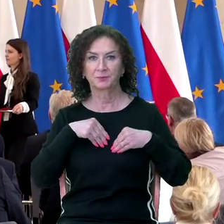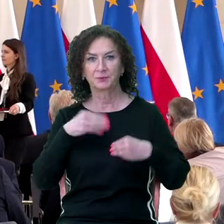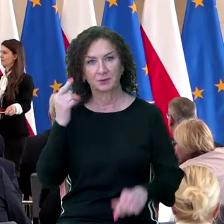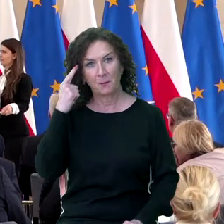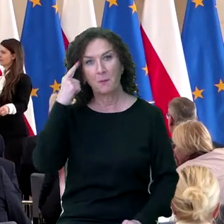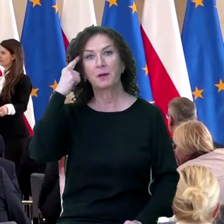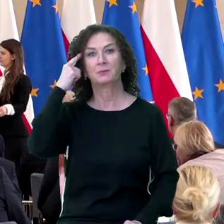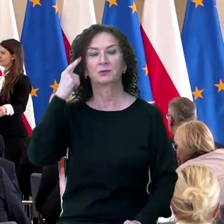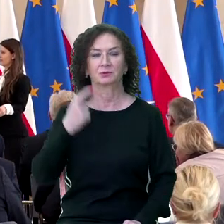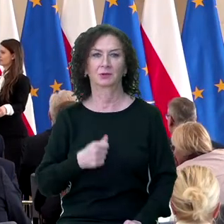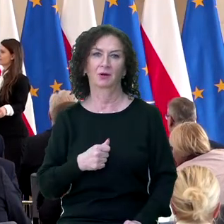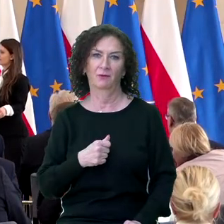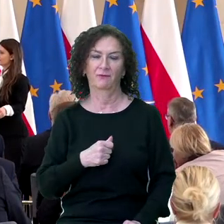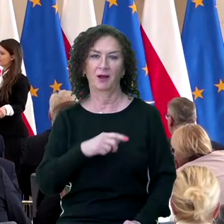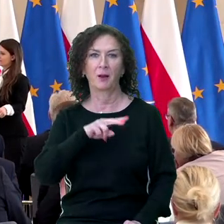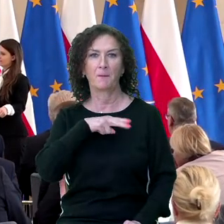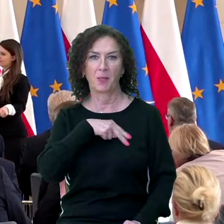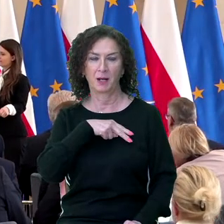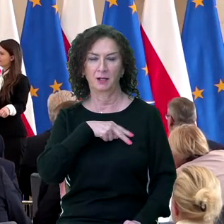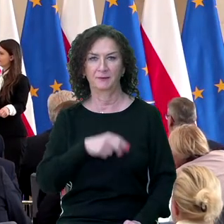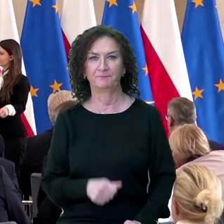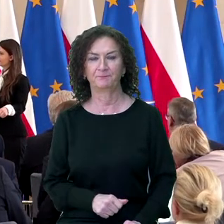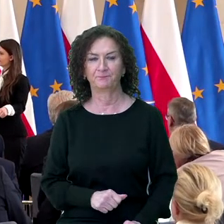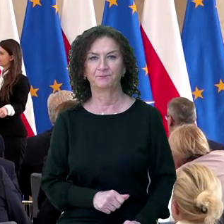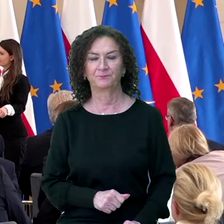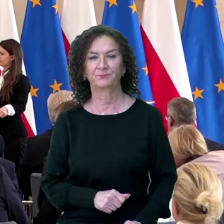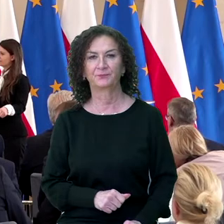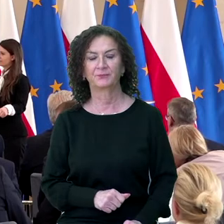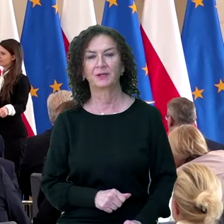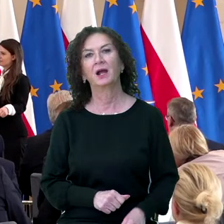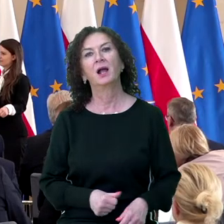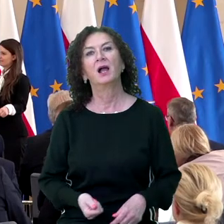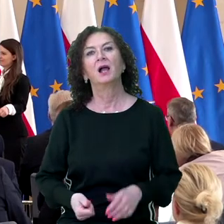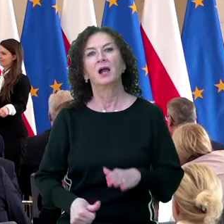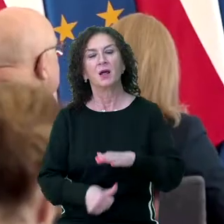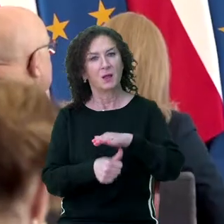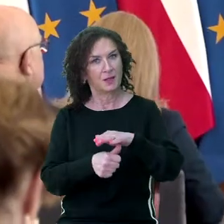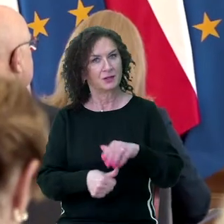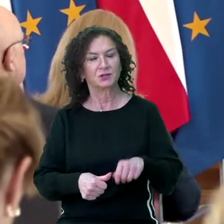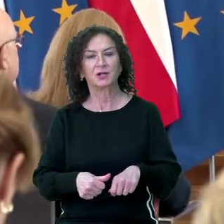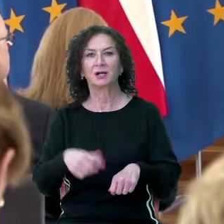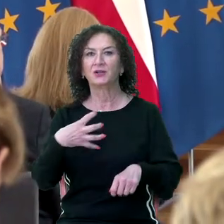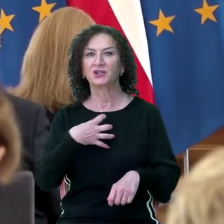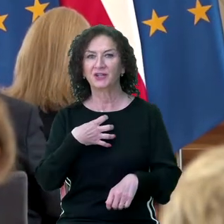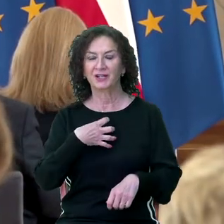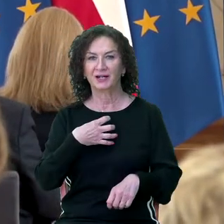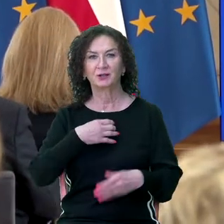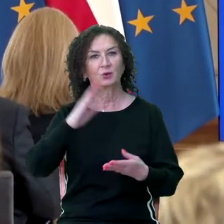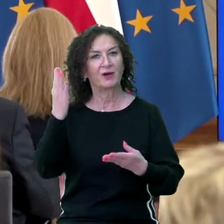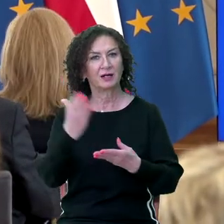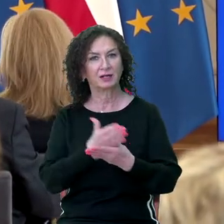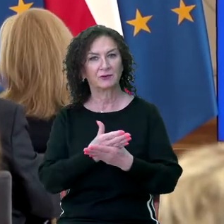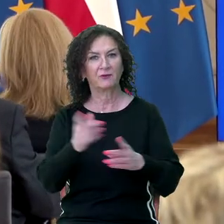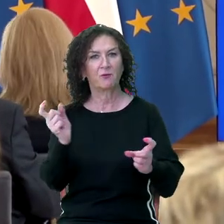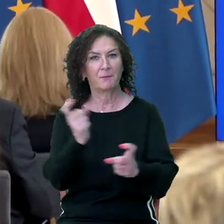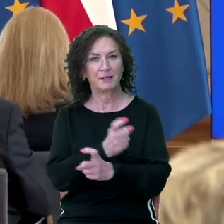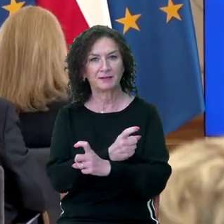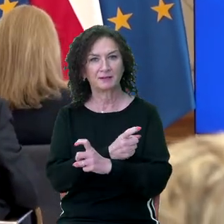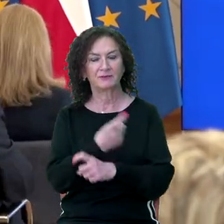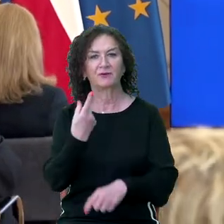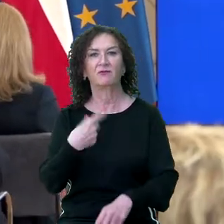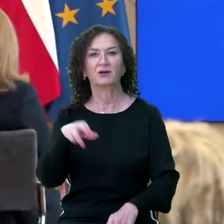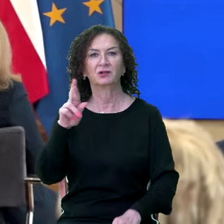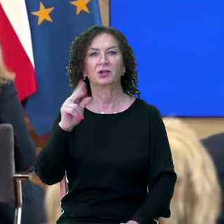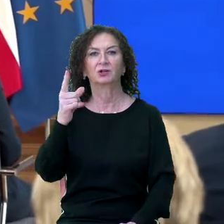medali. Naczelny dyrektor Archiwów Państwowych, dr Paweł Pietrzyk, zapraszam serdecznie.